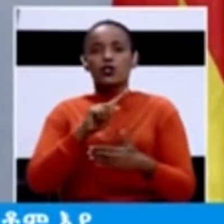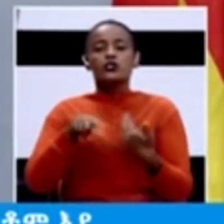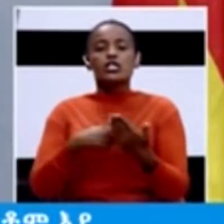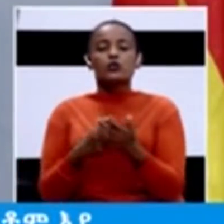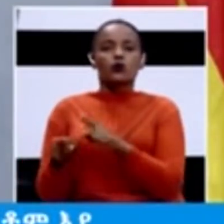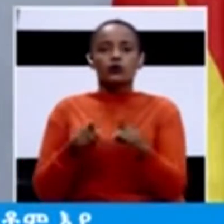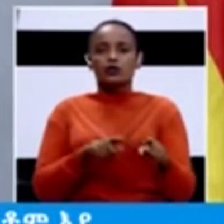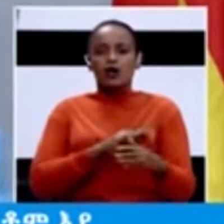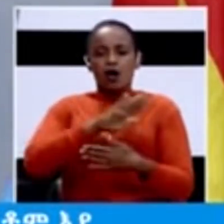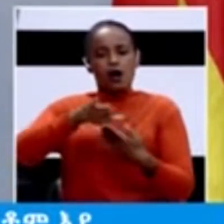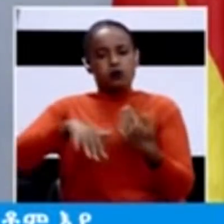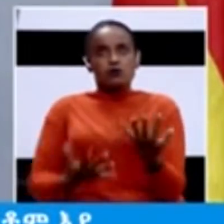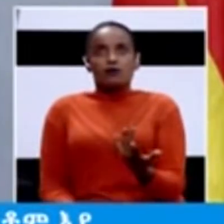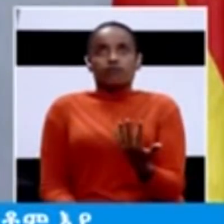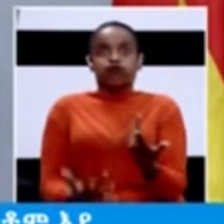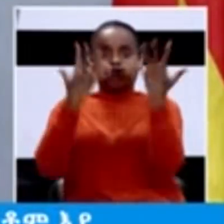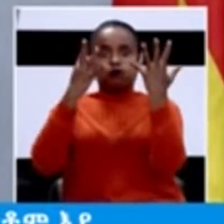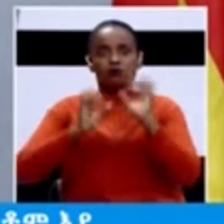እዩ ኣብ ኩሉ ኣይና ክንውላዓ ዘለና።